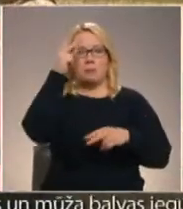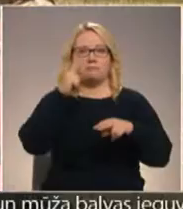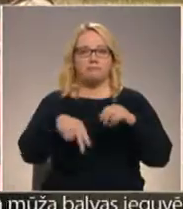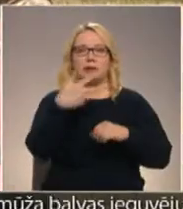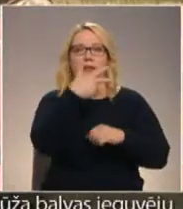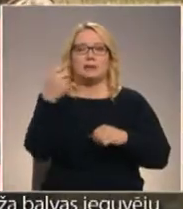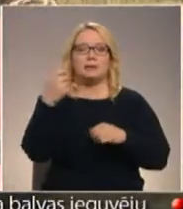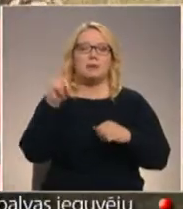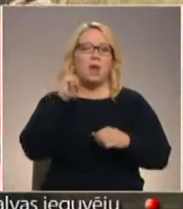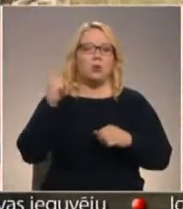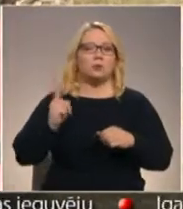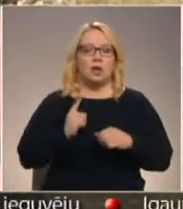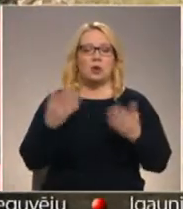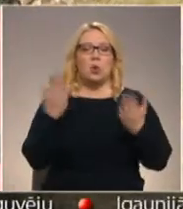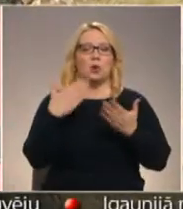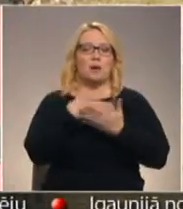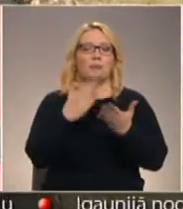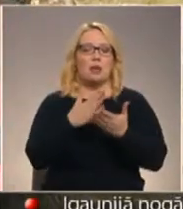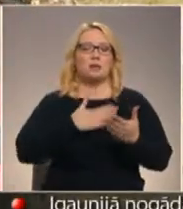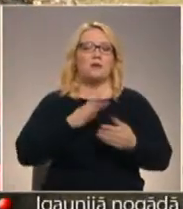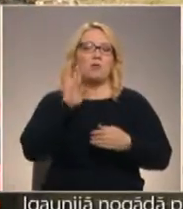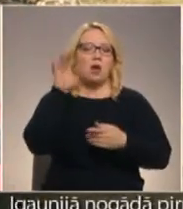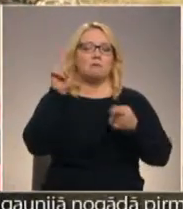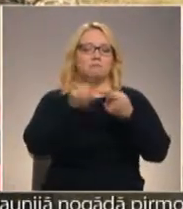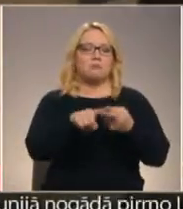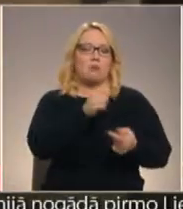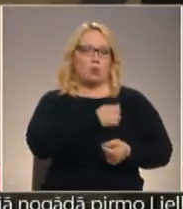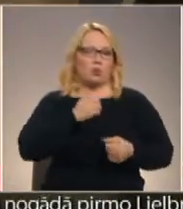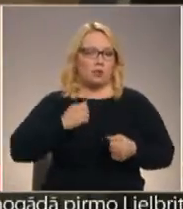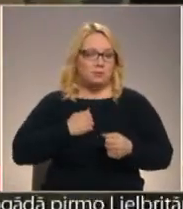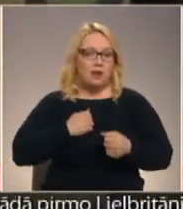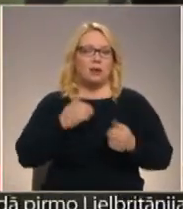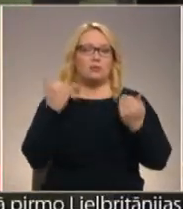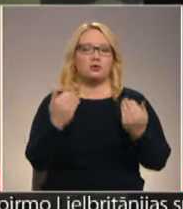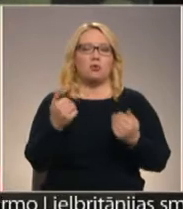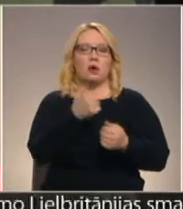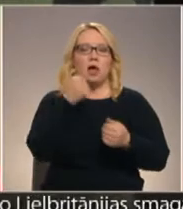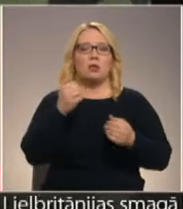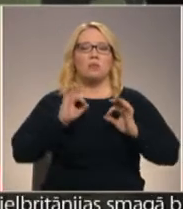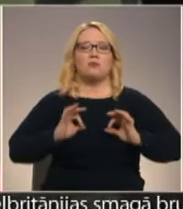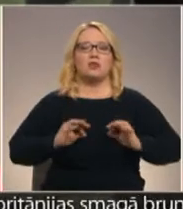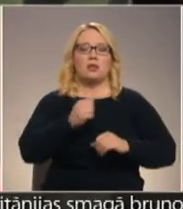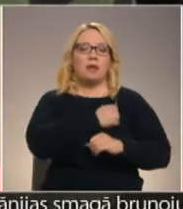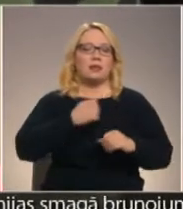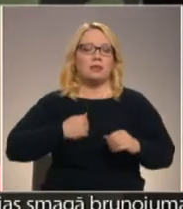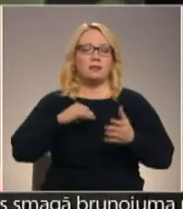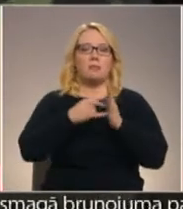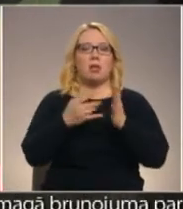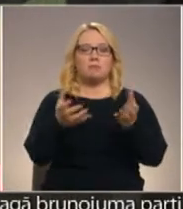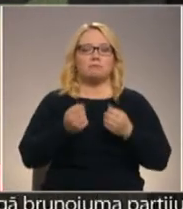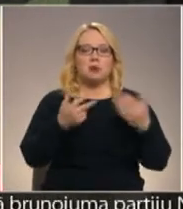aptuveni 300 jaunsargi, no kuriem daļa savu nākotni saist tieši ar bruņotajiem spēkiem. Šogad profesionālajā dienestā plāno